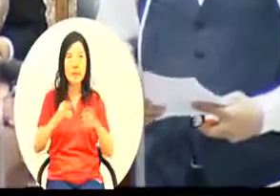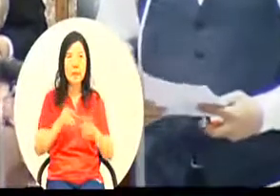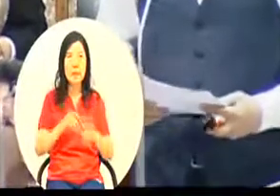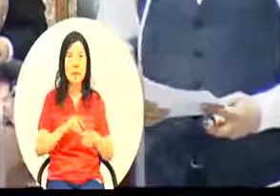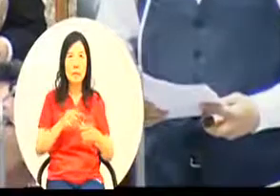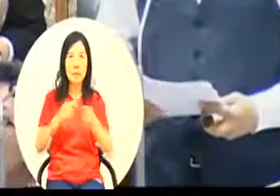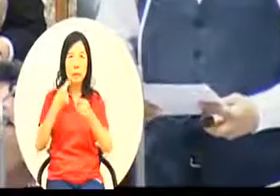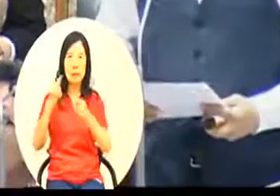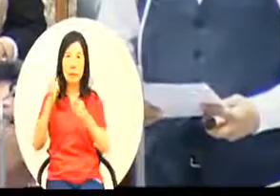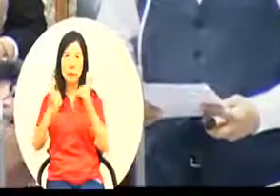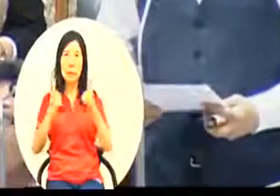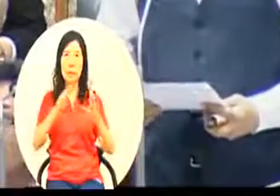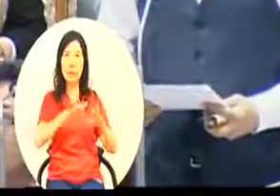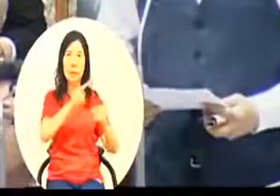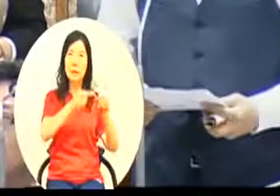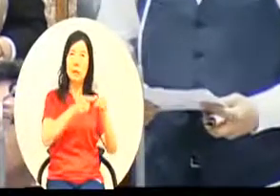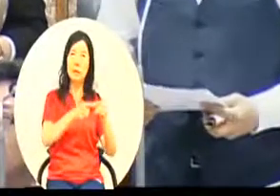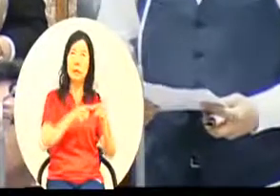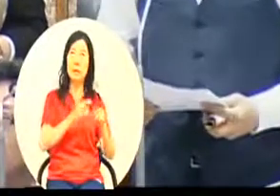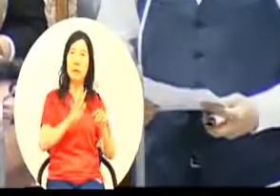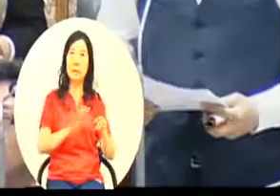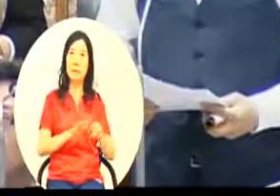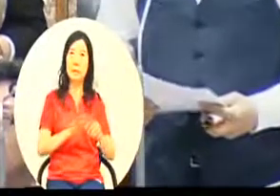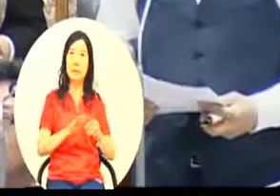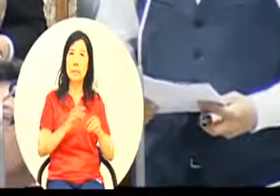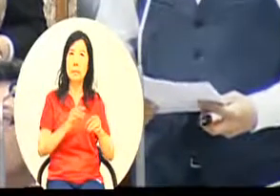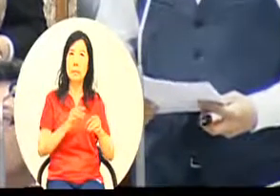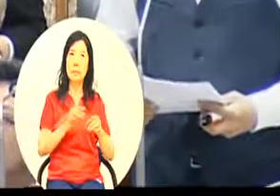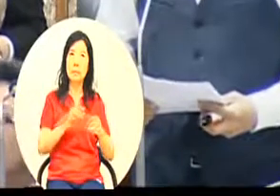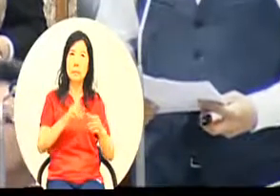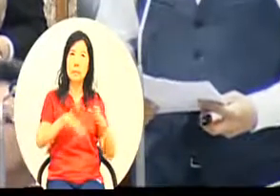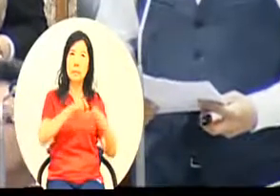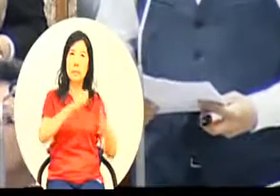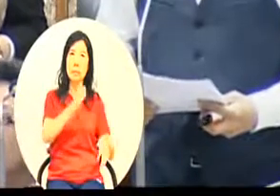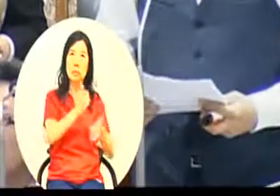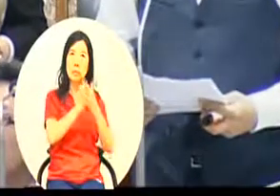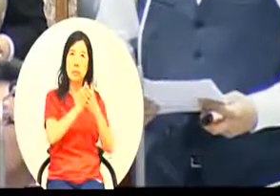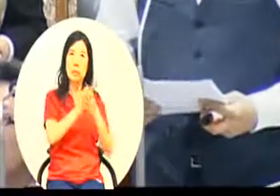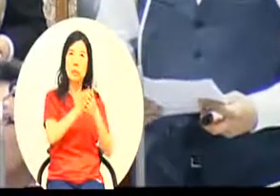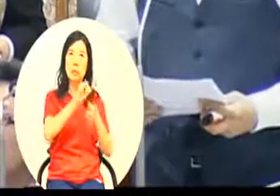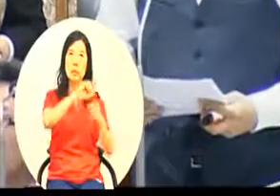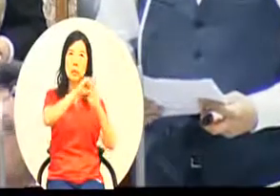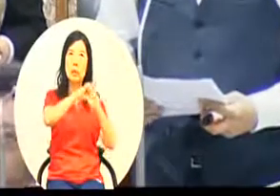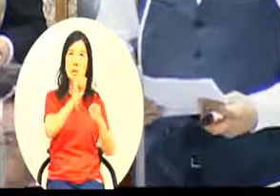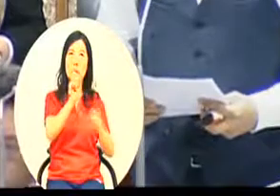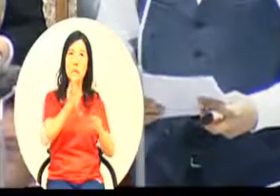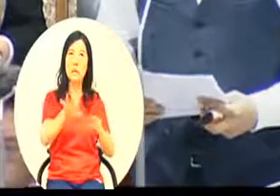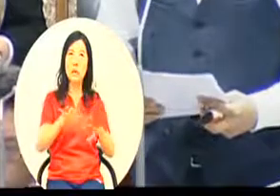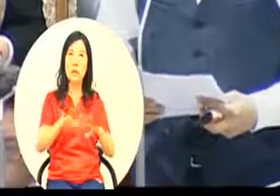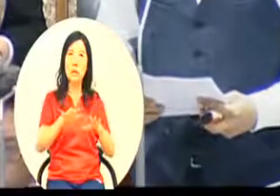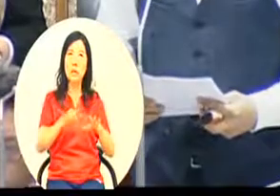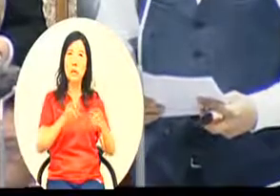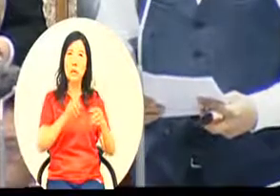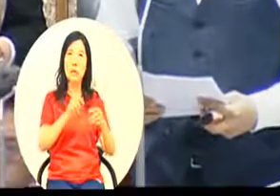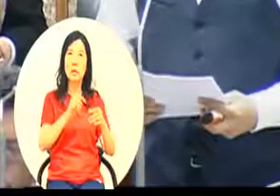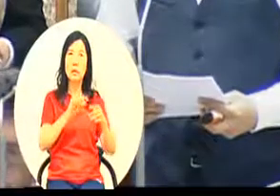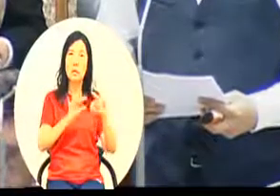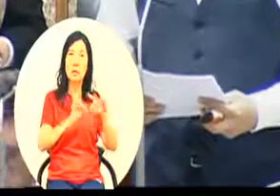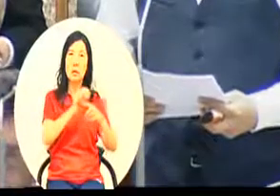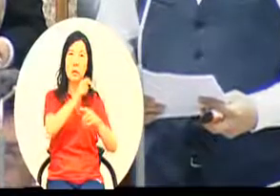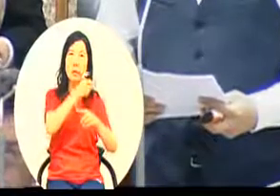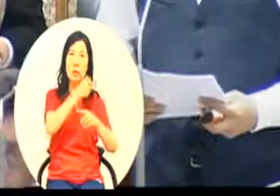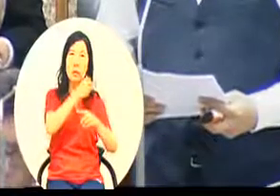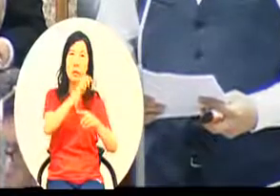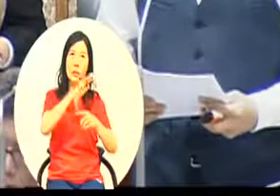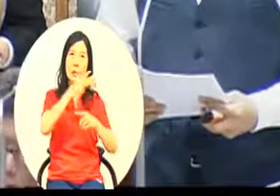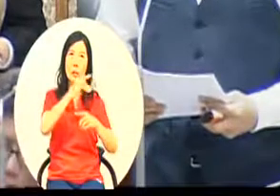去年相比，今年相对来讲，中签的率增加了。那整体来讲，因为只能到58.17%嘛，所以一定